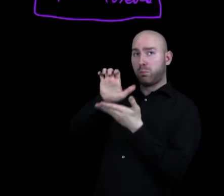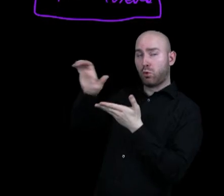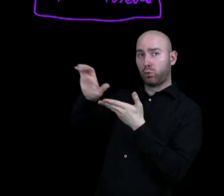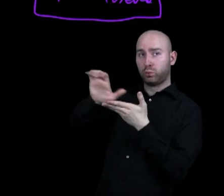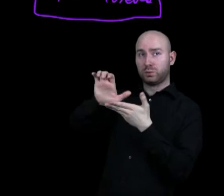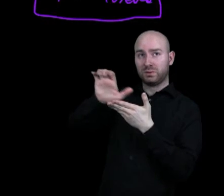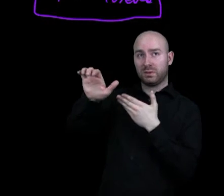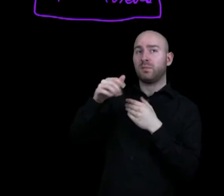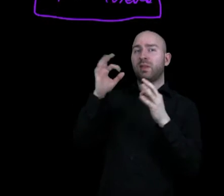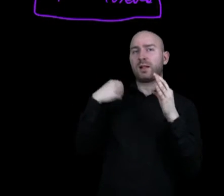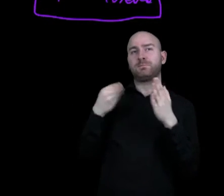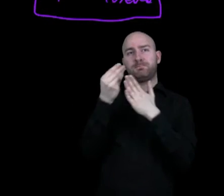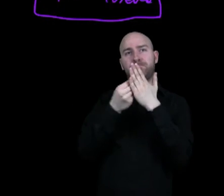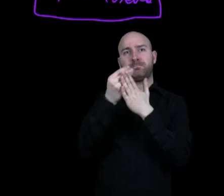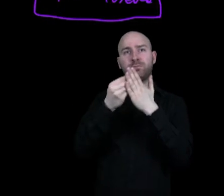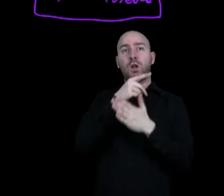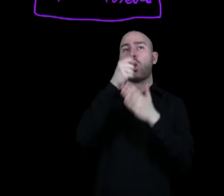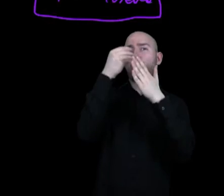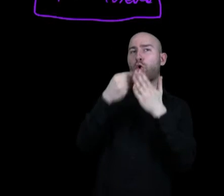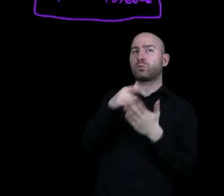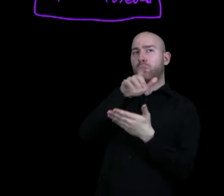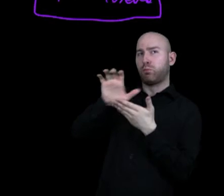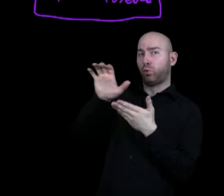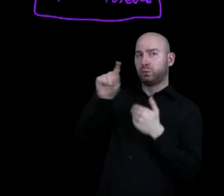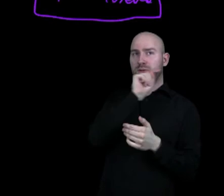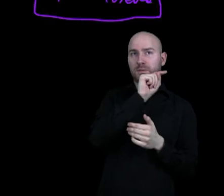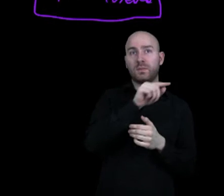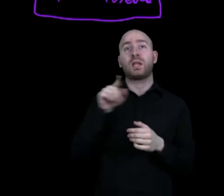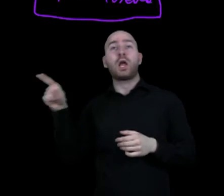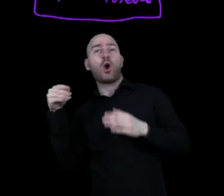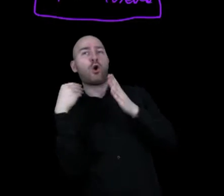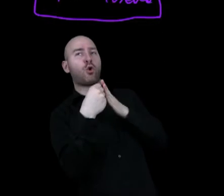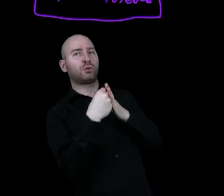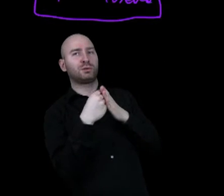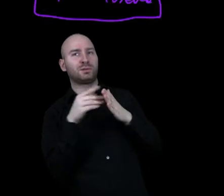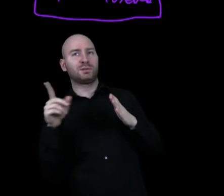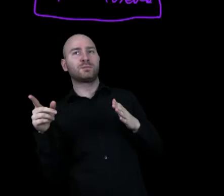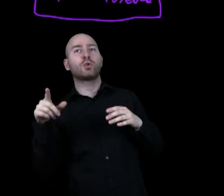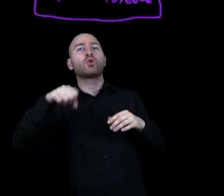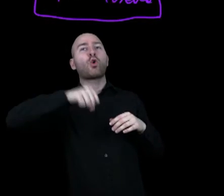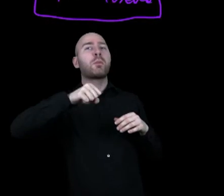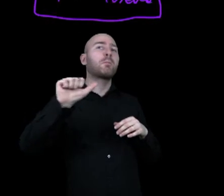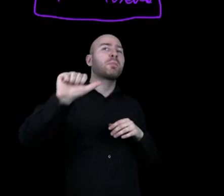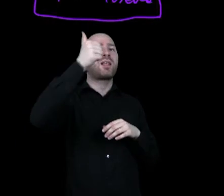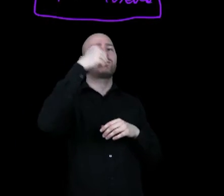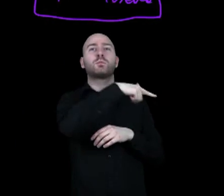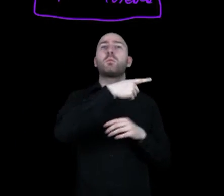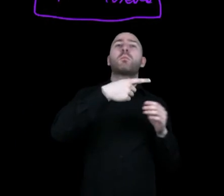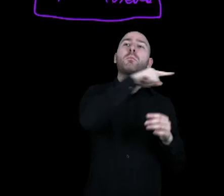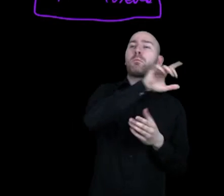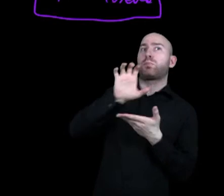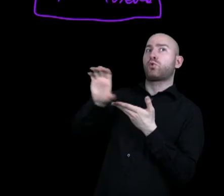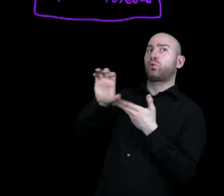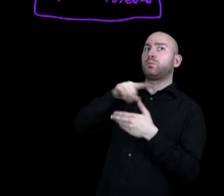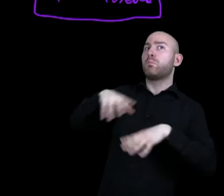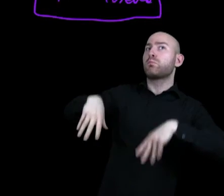Narysujmy krzywą określającą koszty krańcowe producenta i społeczeństwa. Koszt krańcowy pierwszej torebki wynosi dla wytwórcy